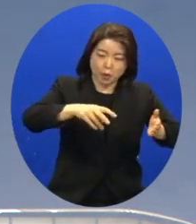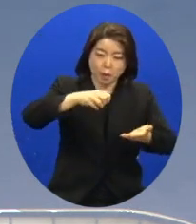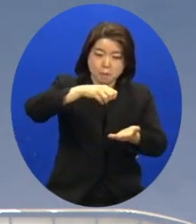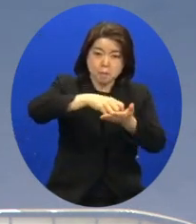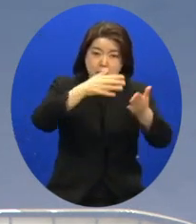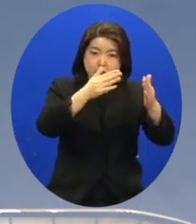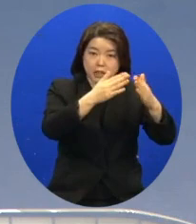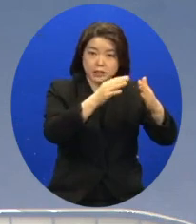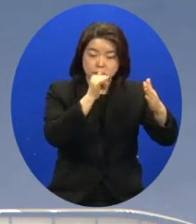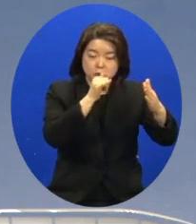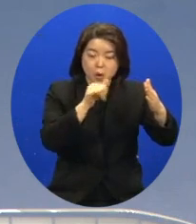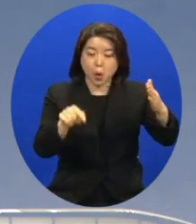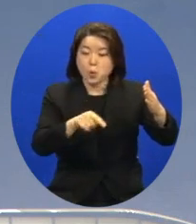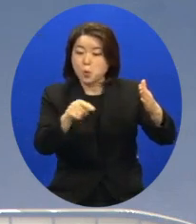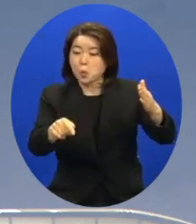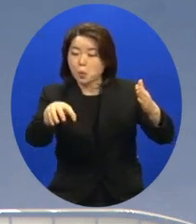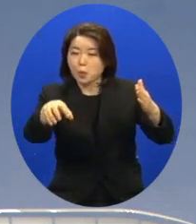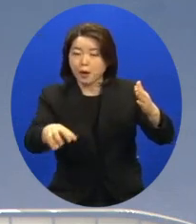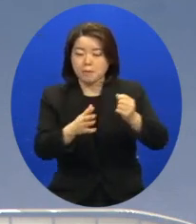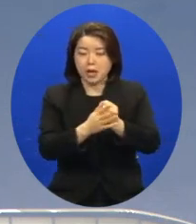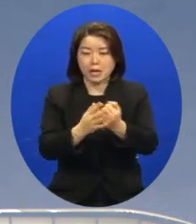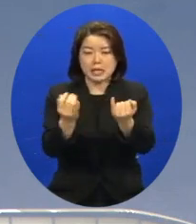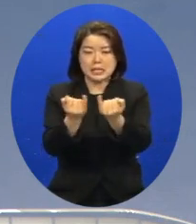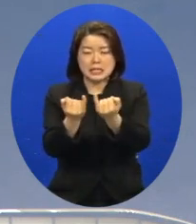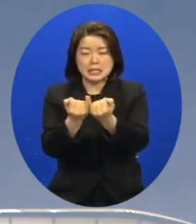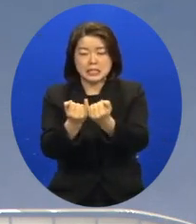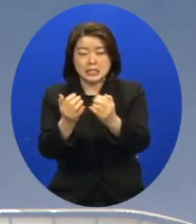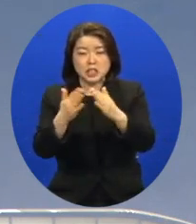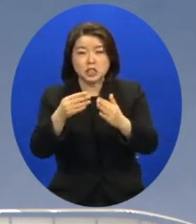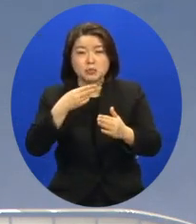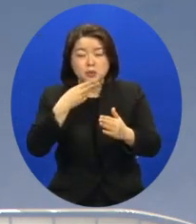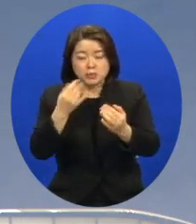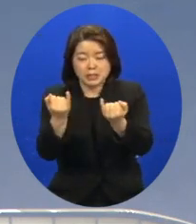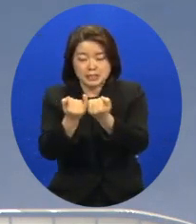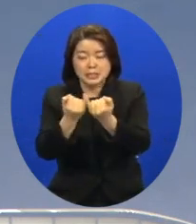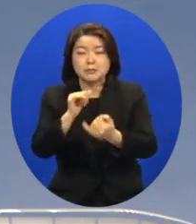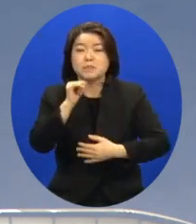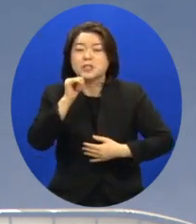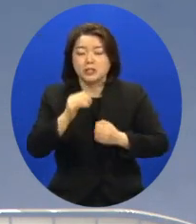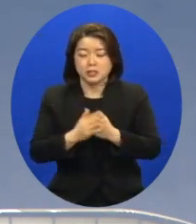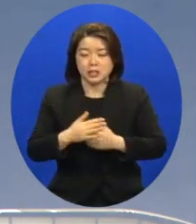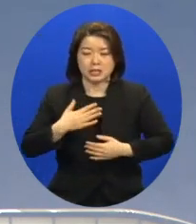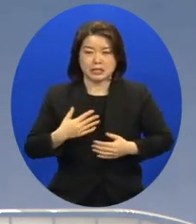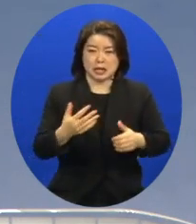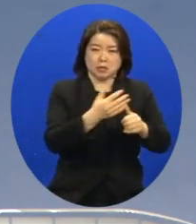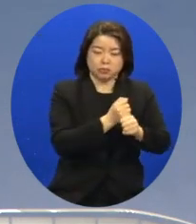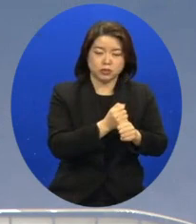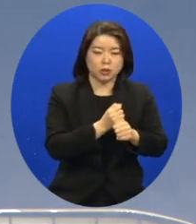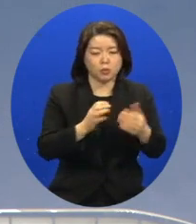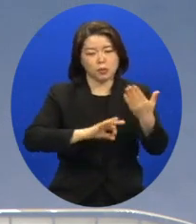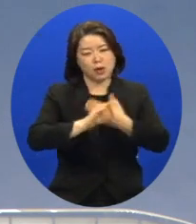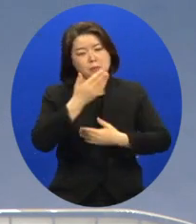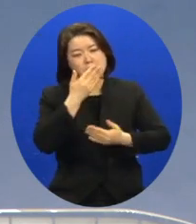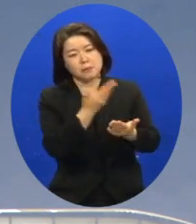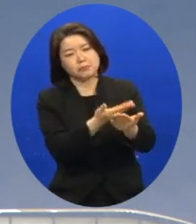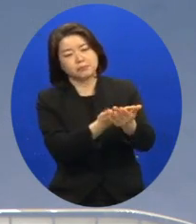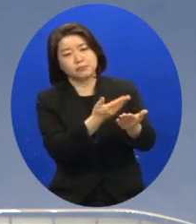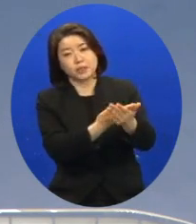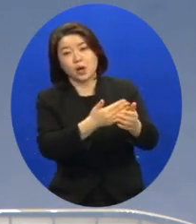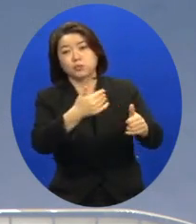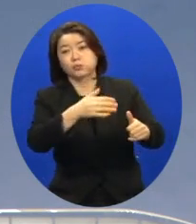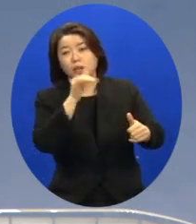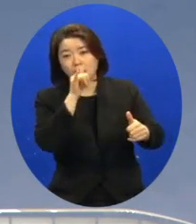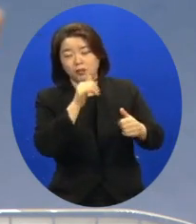앞에 어느 여자 노숙인이 자기를 붙잡고 아침 밥을 좀 사달라고 부탁을 하더래요.